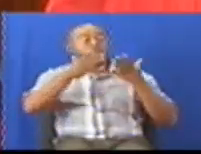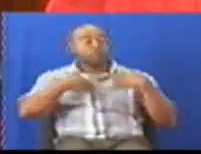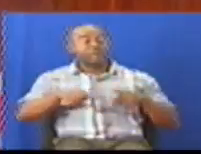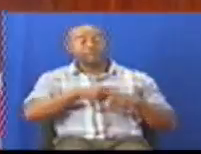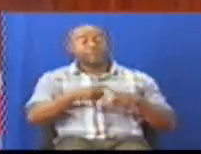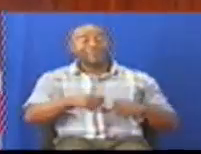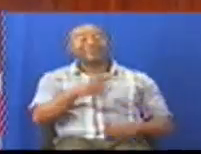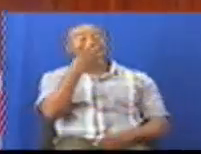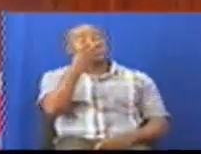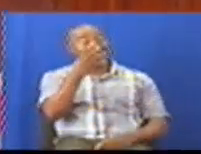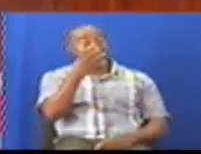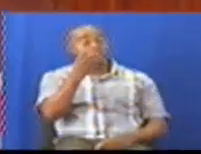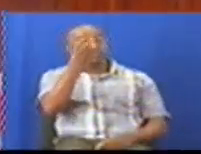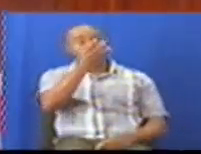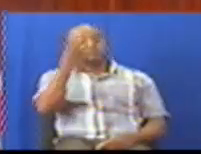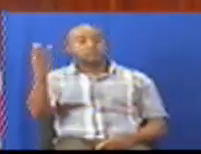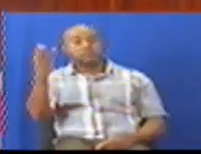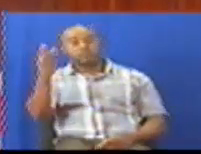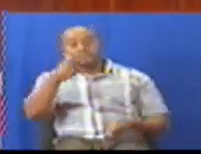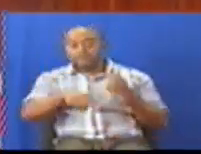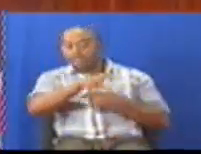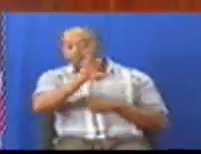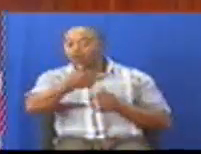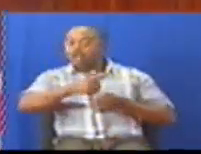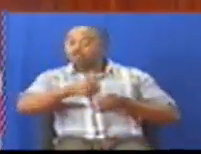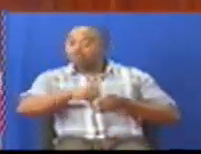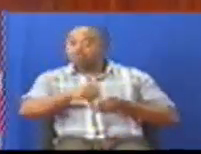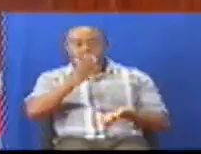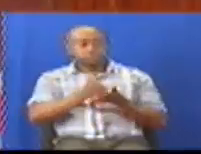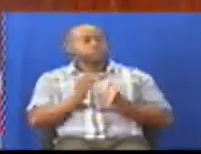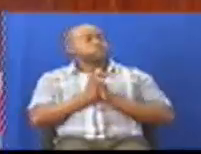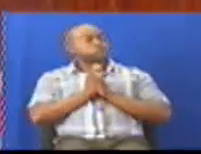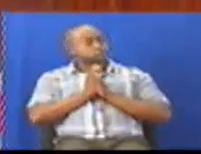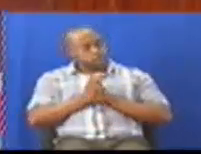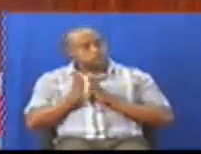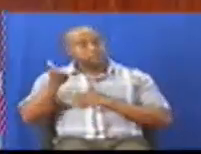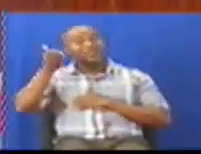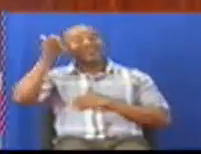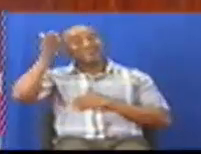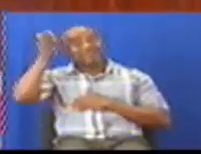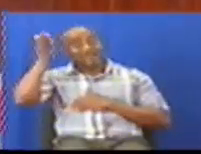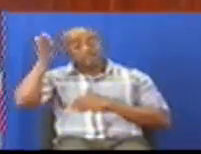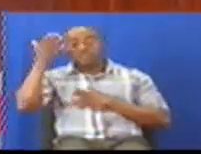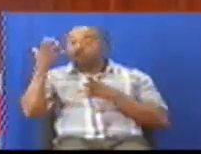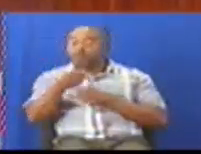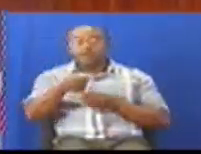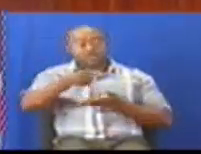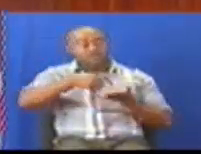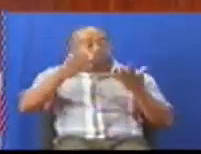433. Ndani ya mkoa wetu wa Njombe tunaishukuru serikali, tumepata vituo vya afya zaidi ya